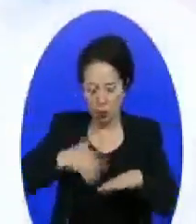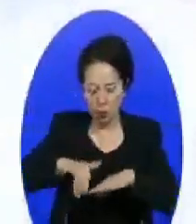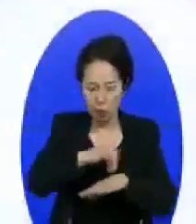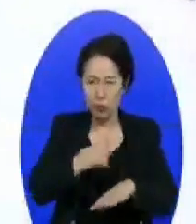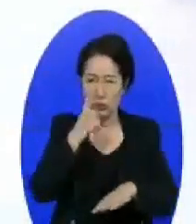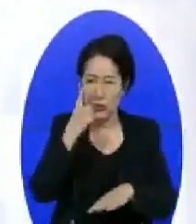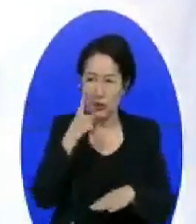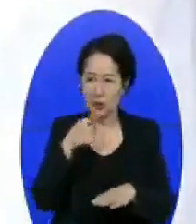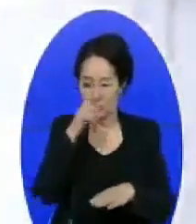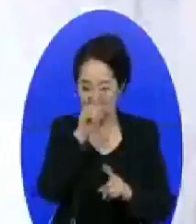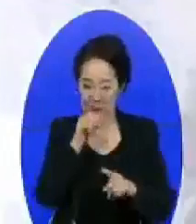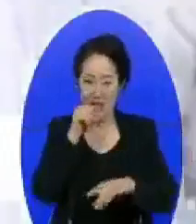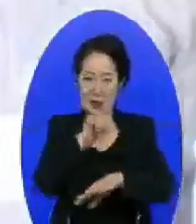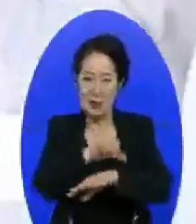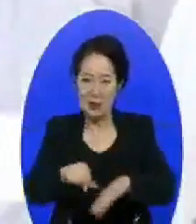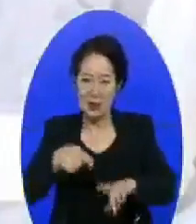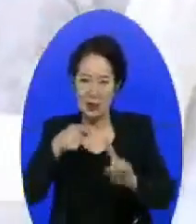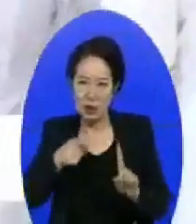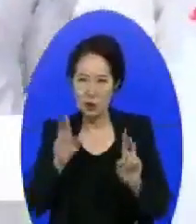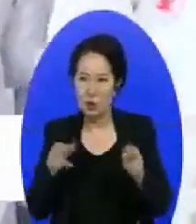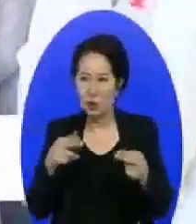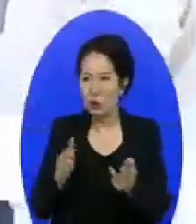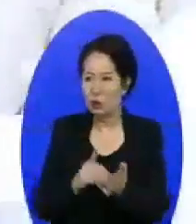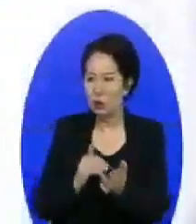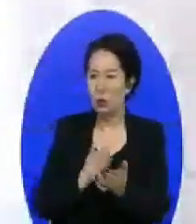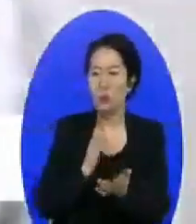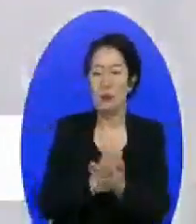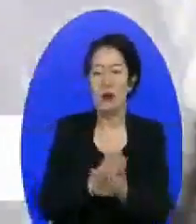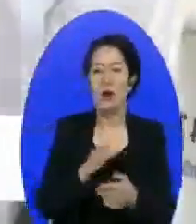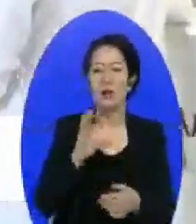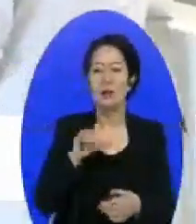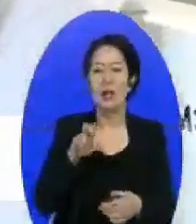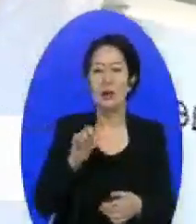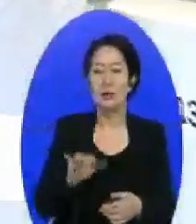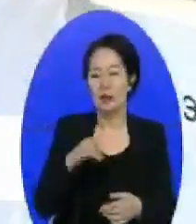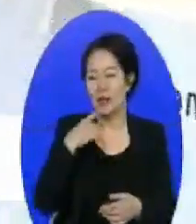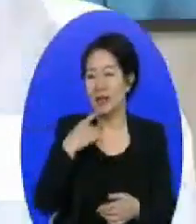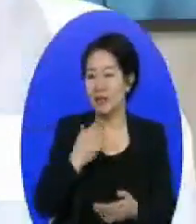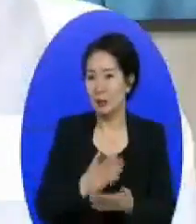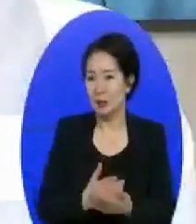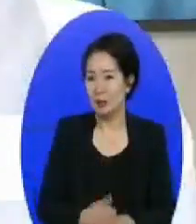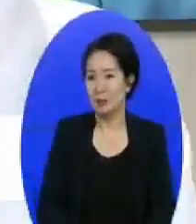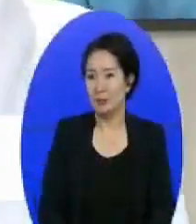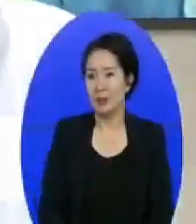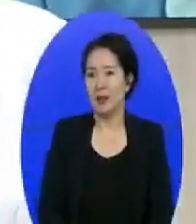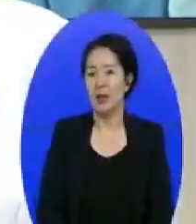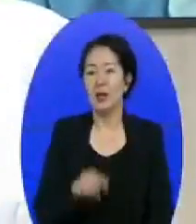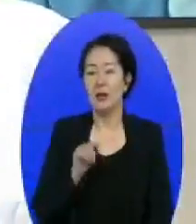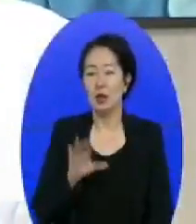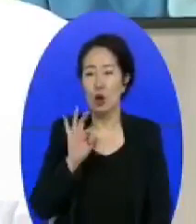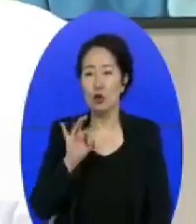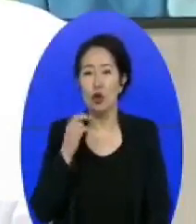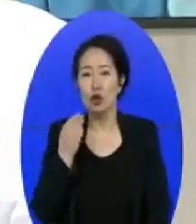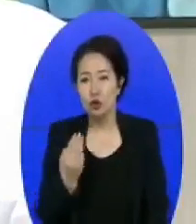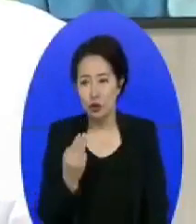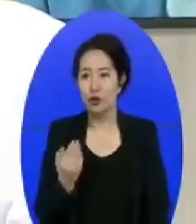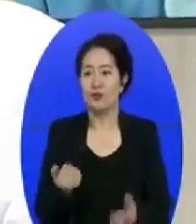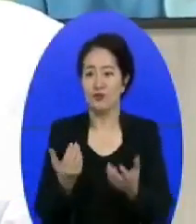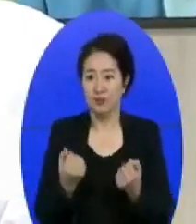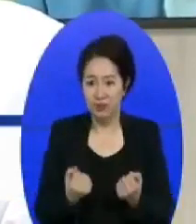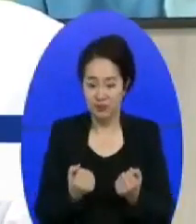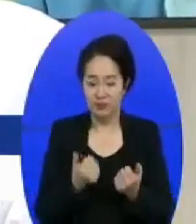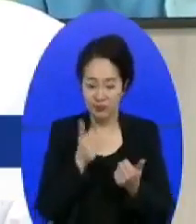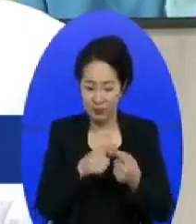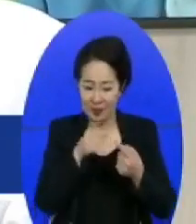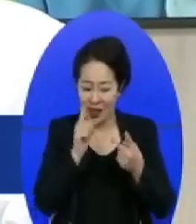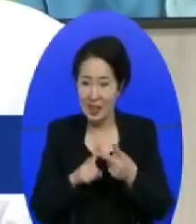тус эмнэлэгт мэс заслын тусгай зориулалтын өрөө дутагдaltaй байгааг салбарынхан хэлж байна. Тэнгэрт үйлчлээд мэс засалд орохын